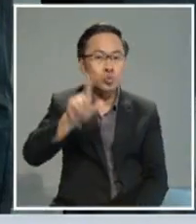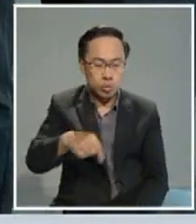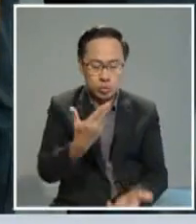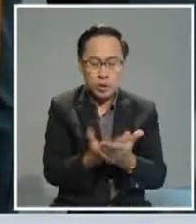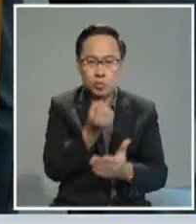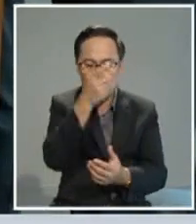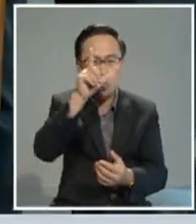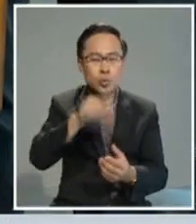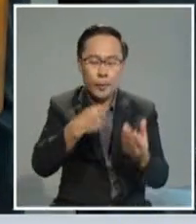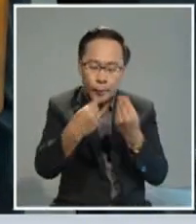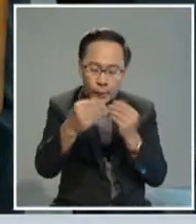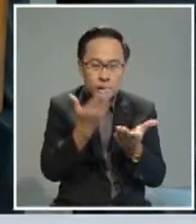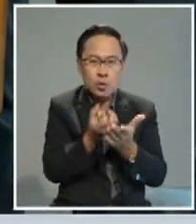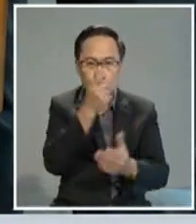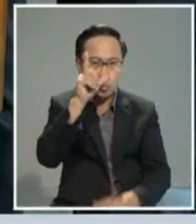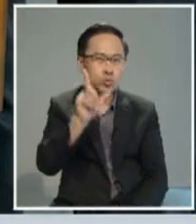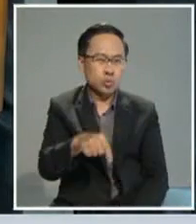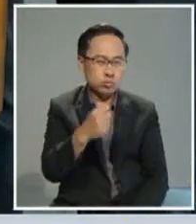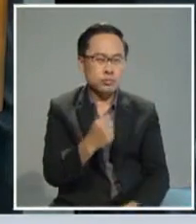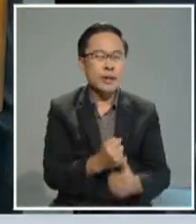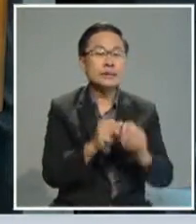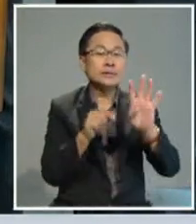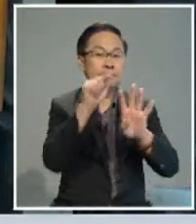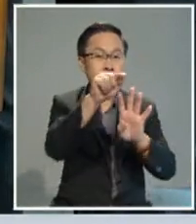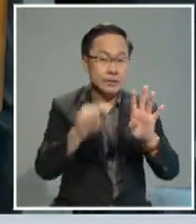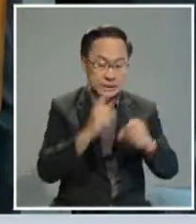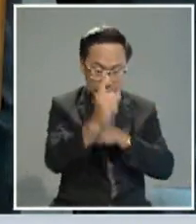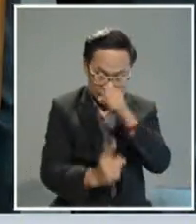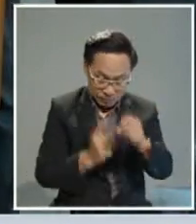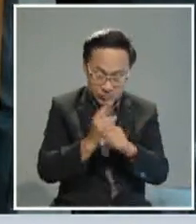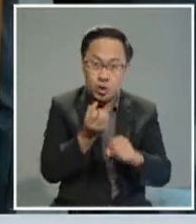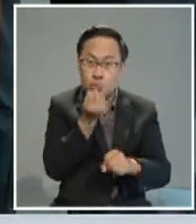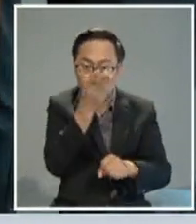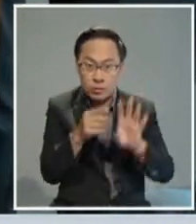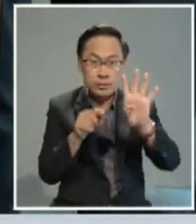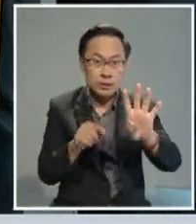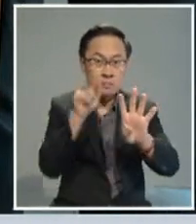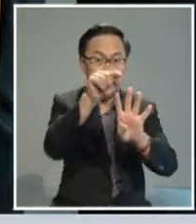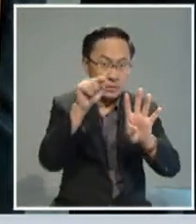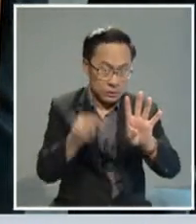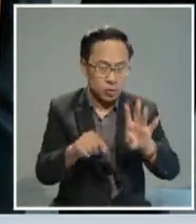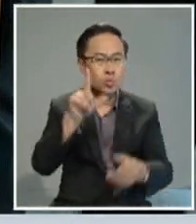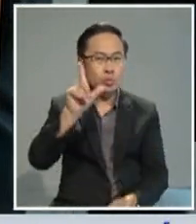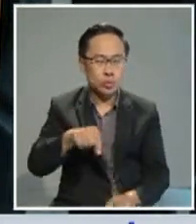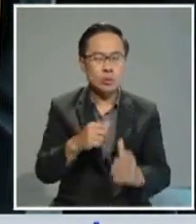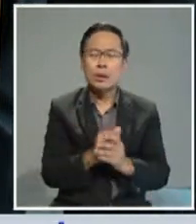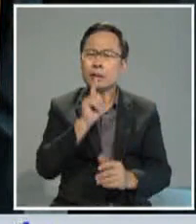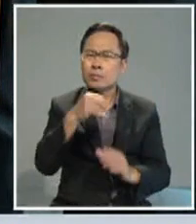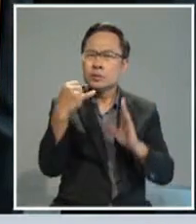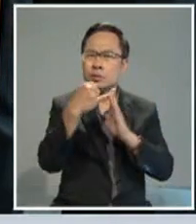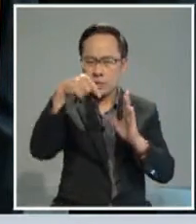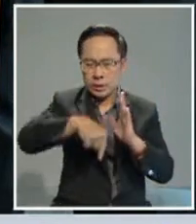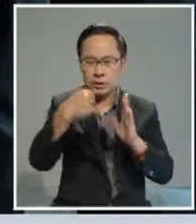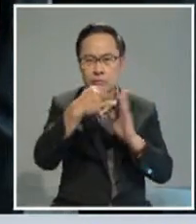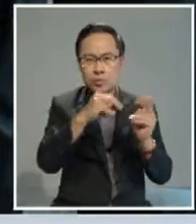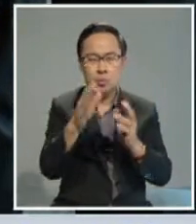ข้างผ่อนปรนอัตราดอกเบี้ยต่ำนะครับ 4% ต่อปี ครับโอ้ในพื้นที่อย่างเงี้ยผอ.ครับในจังหวัดเนี่ยมีลู